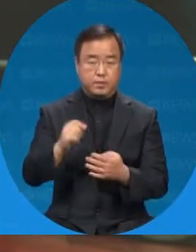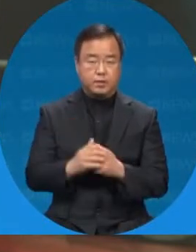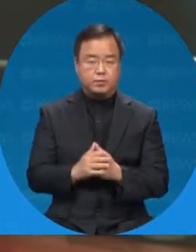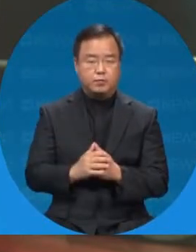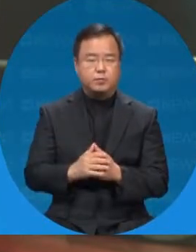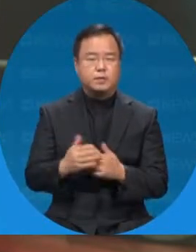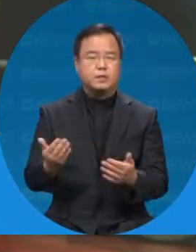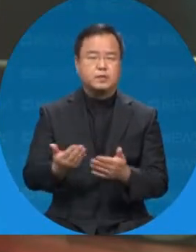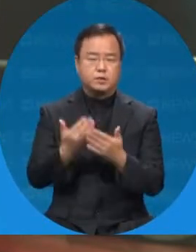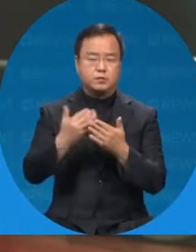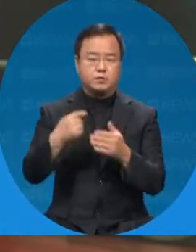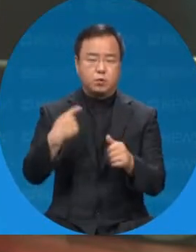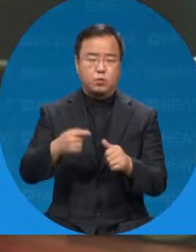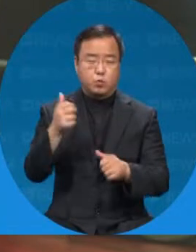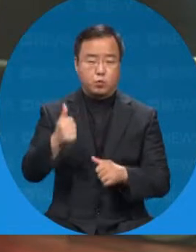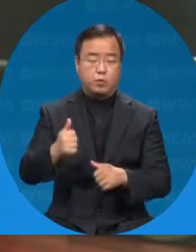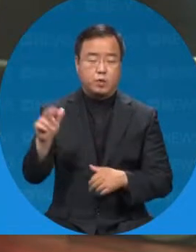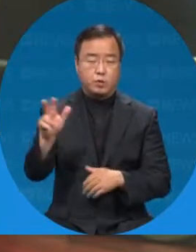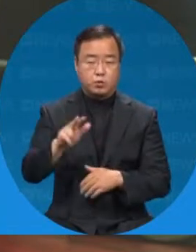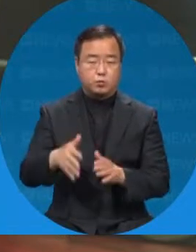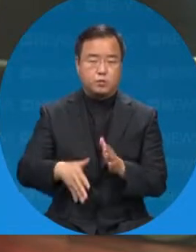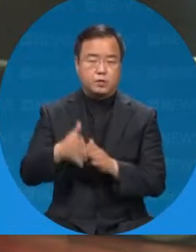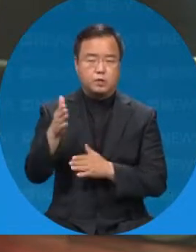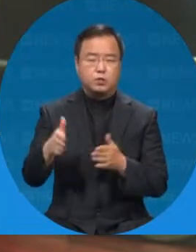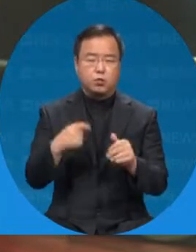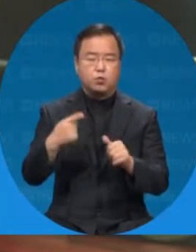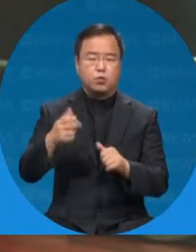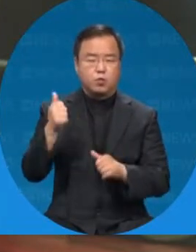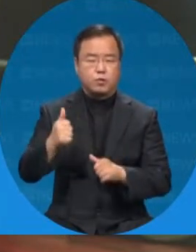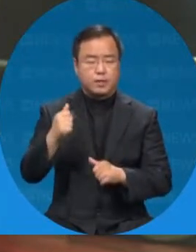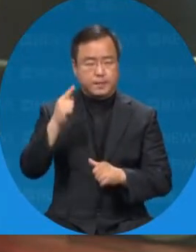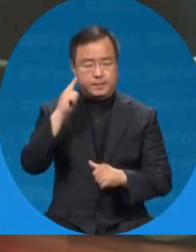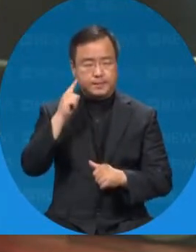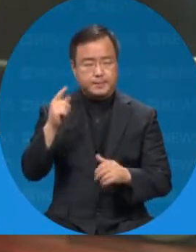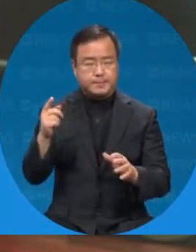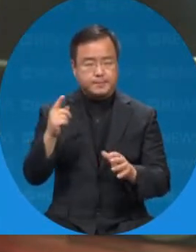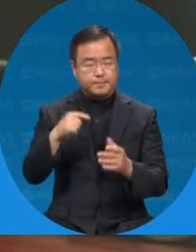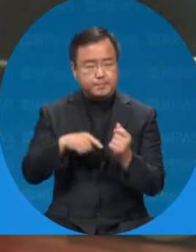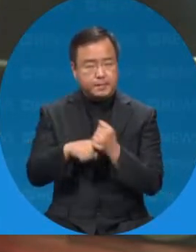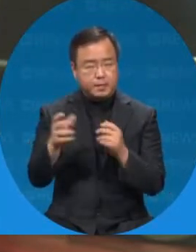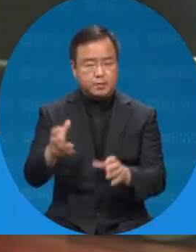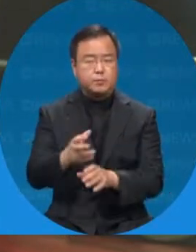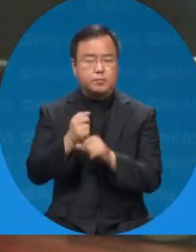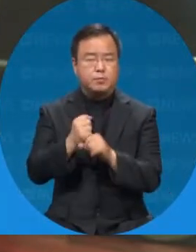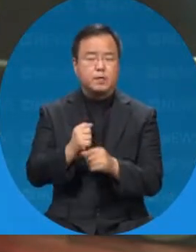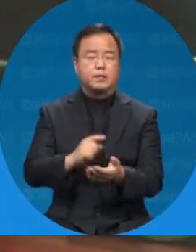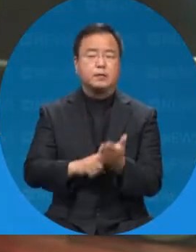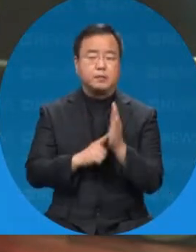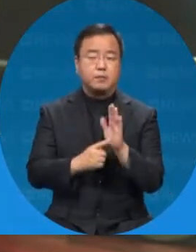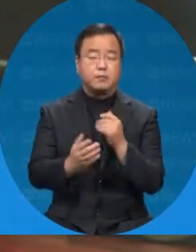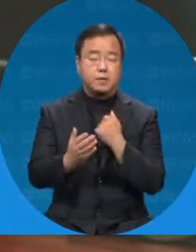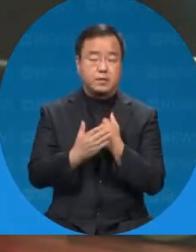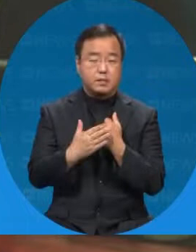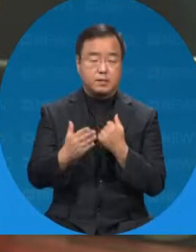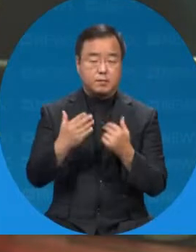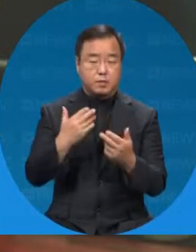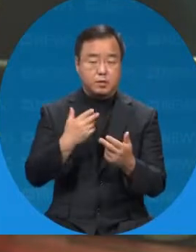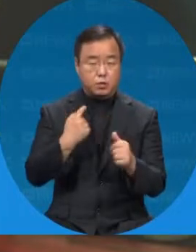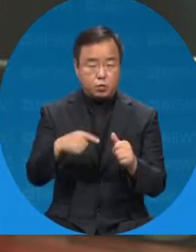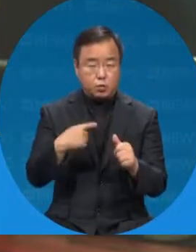의견을 대표 하게 되면서 산적한 교육 현안을 놓고 3 정부와 교육감 협의회가 대립 갑 의 서울 거란 전망이